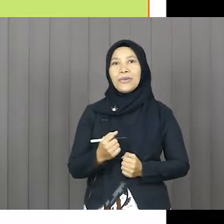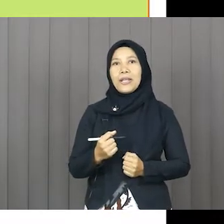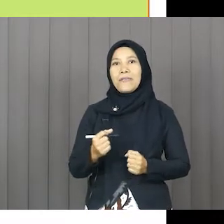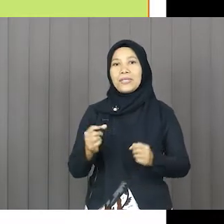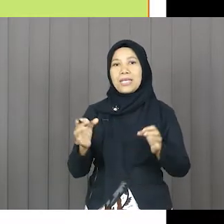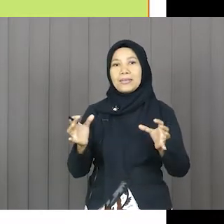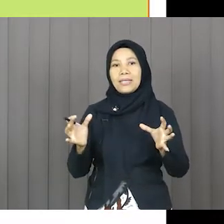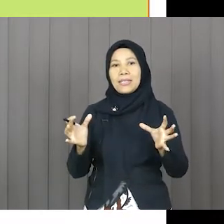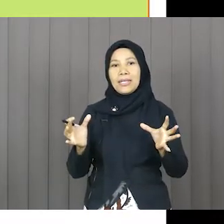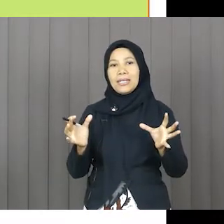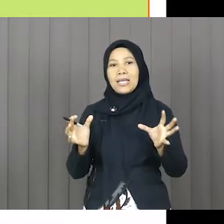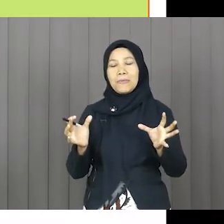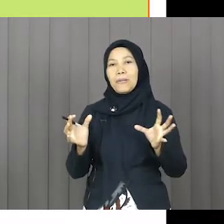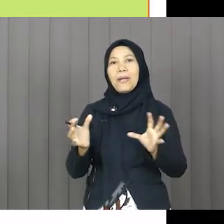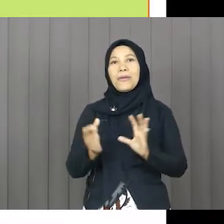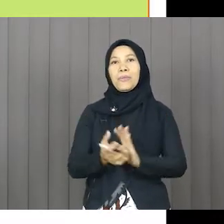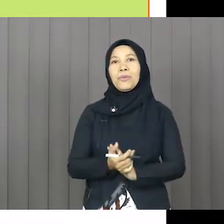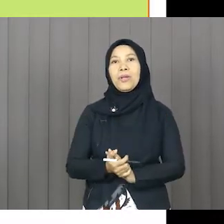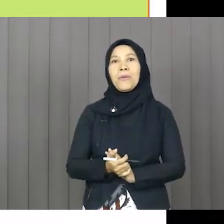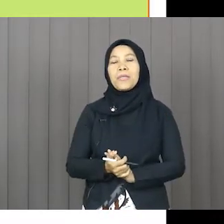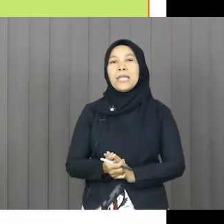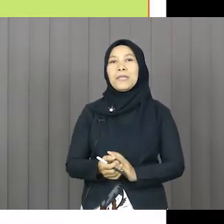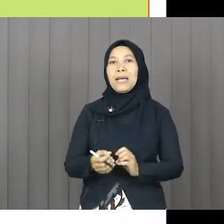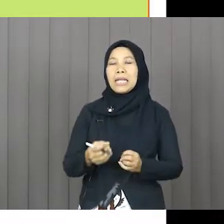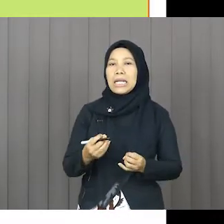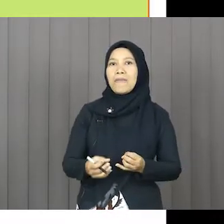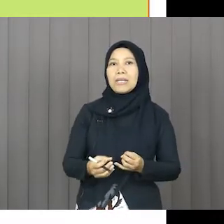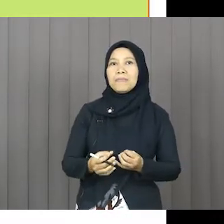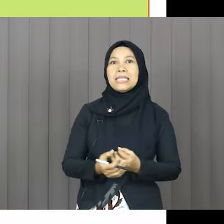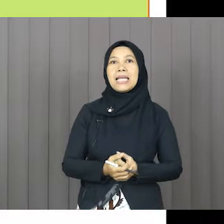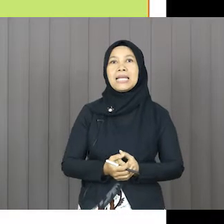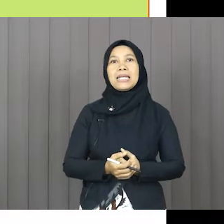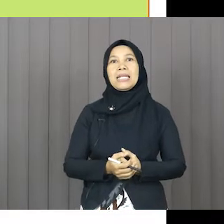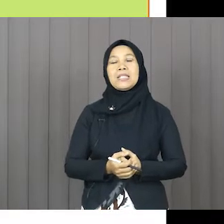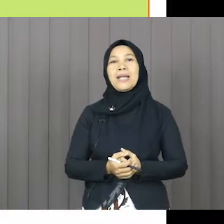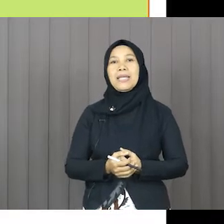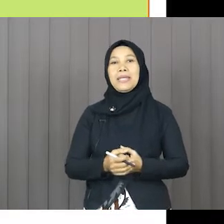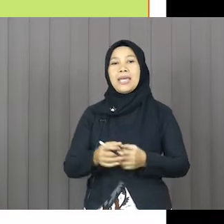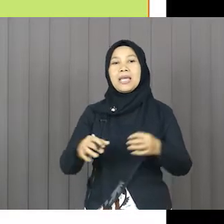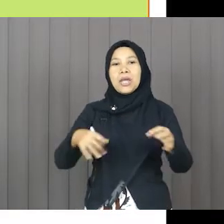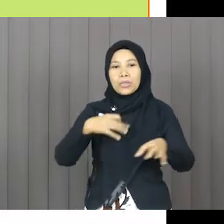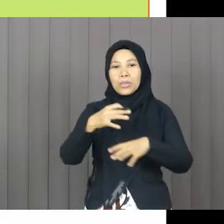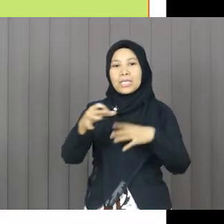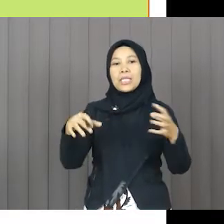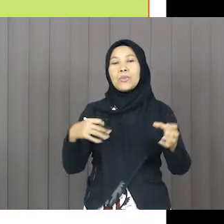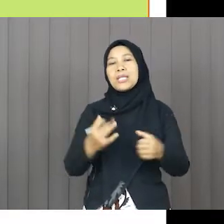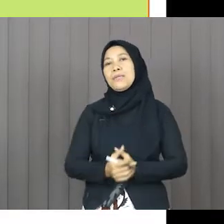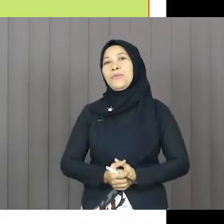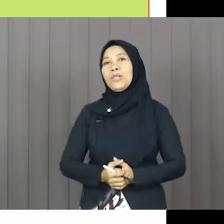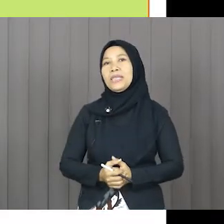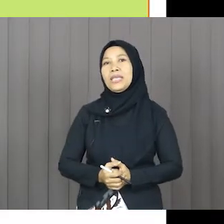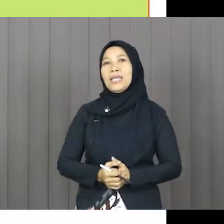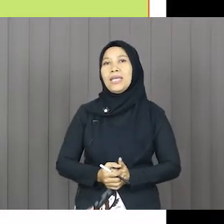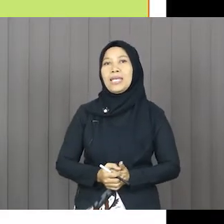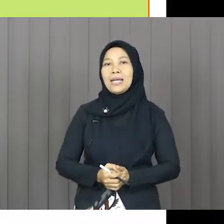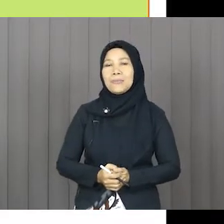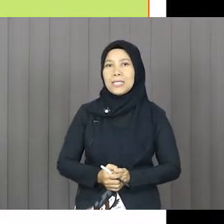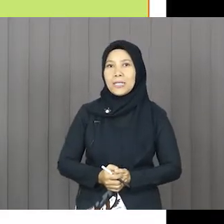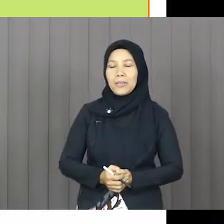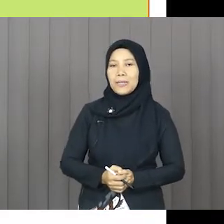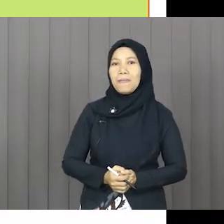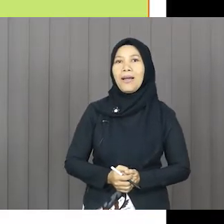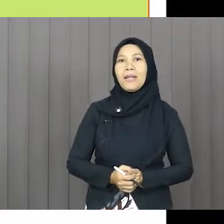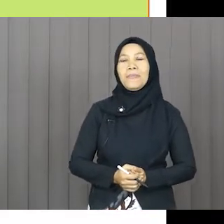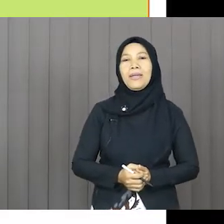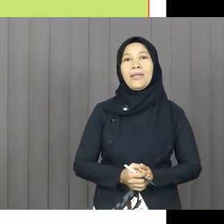letak geografis yang terdiri dari berbagai pulau, di mana rawan bencana dan sebagainya, juga situasi politik, ini akan